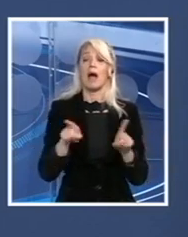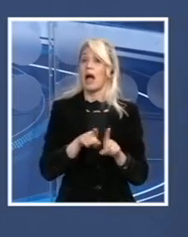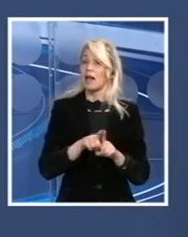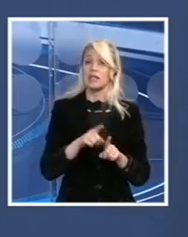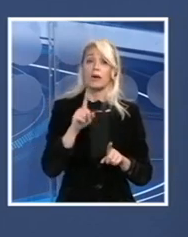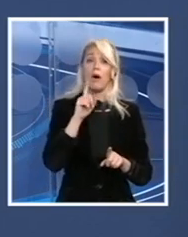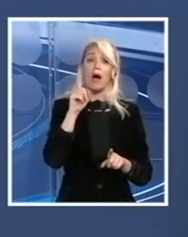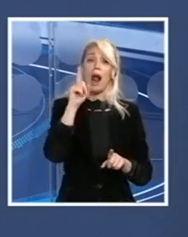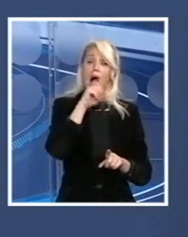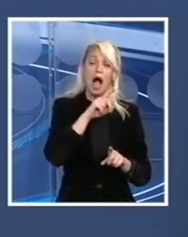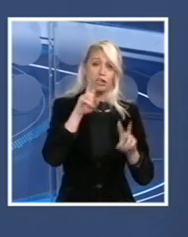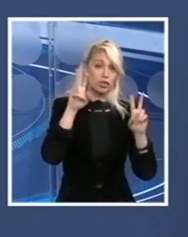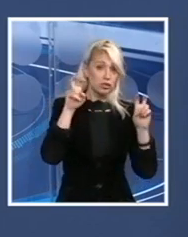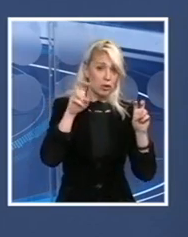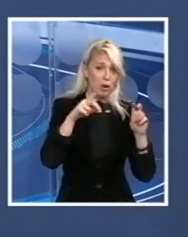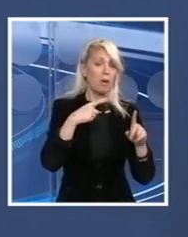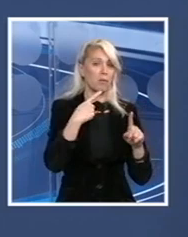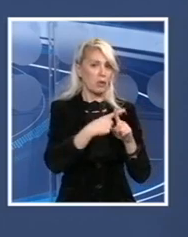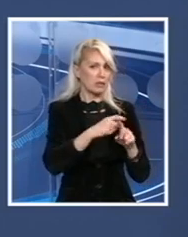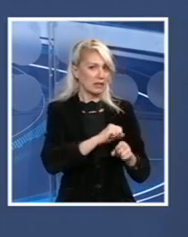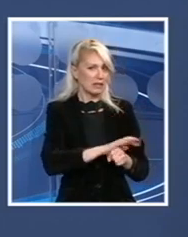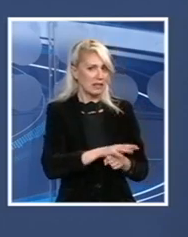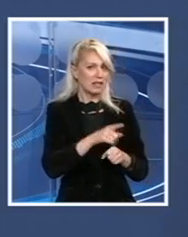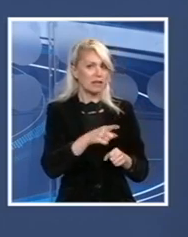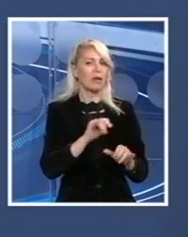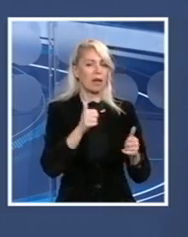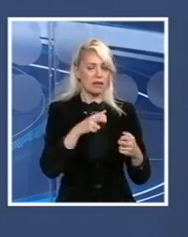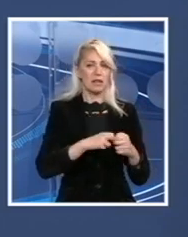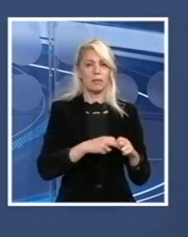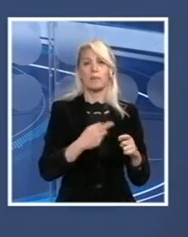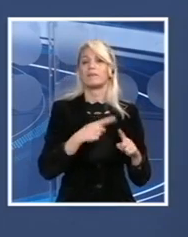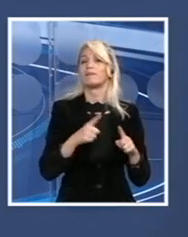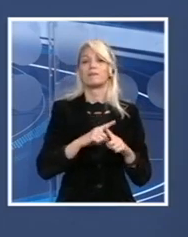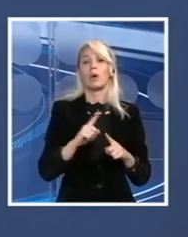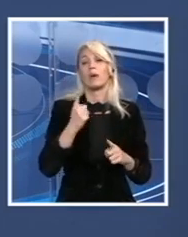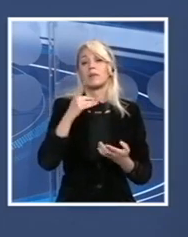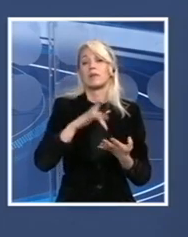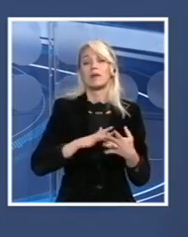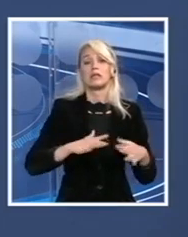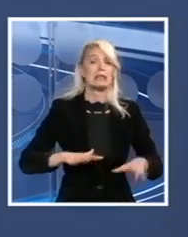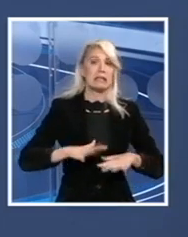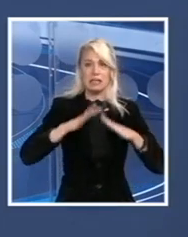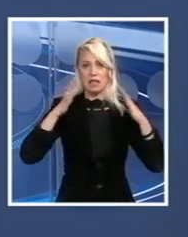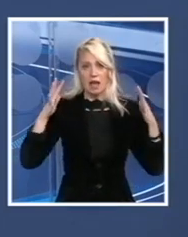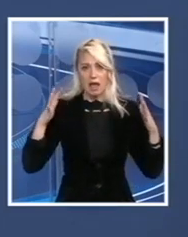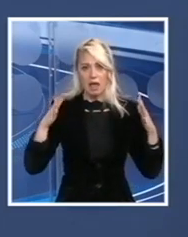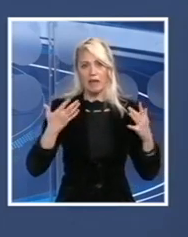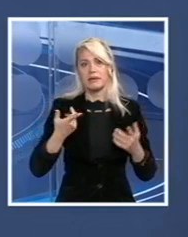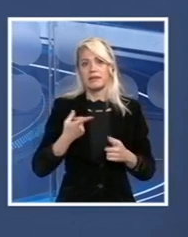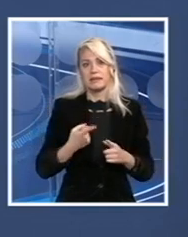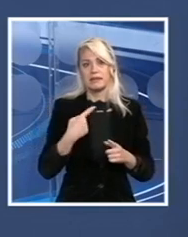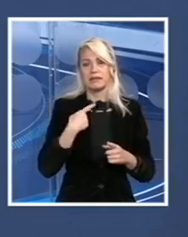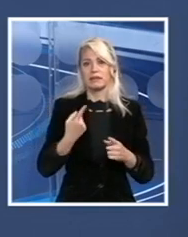pozitivni jesu problem, pre svega zbog stresa koji mogu da izazovu kod osobe kada je